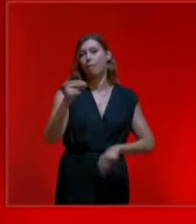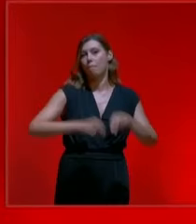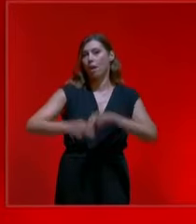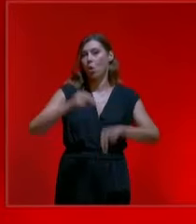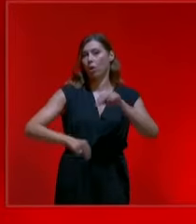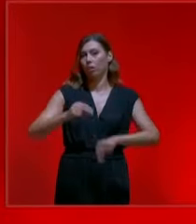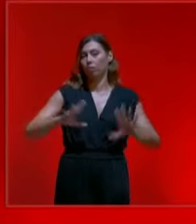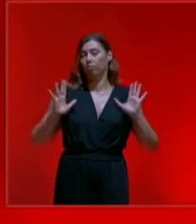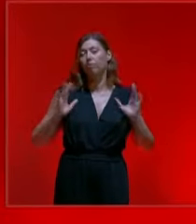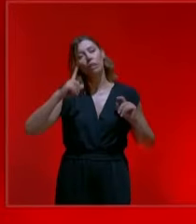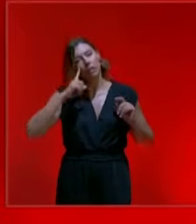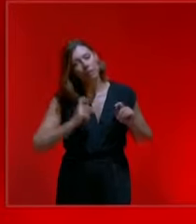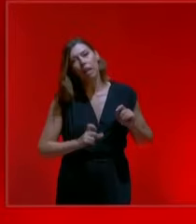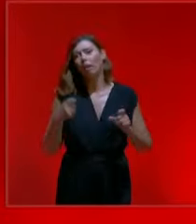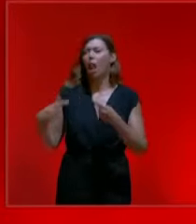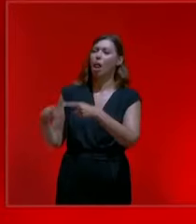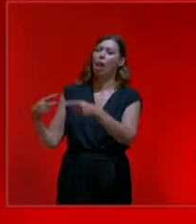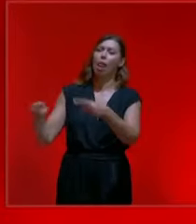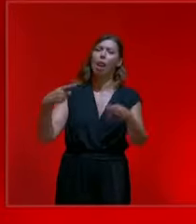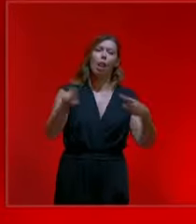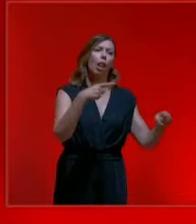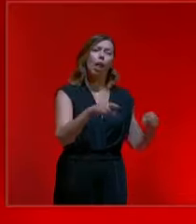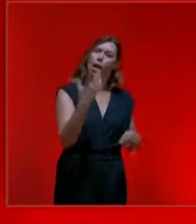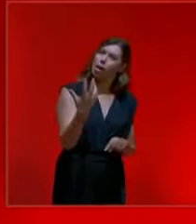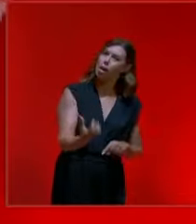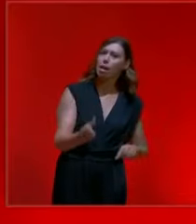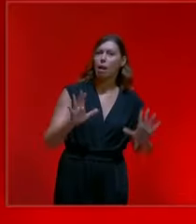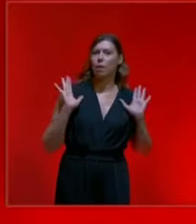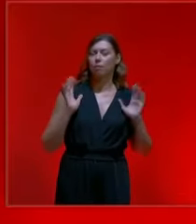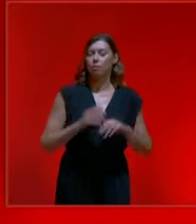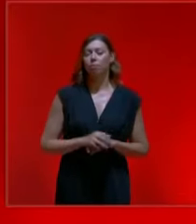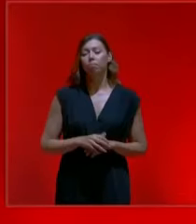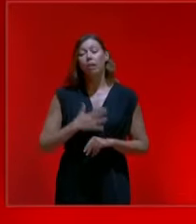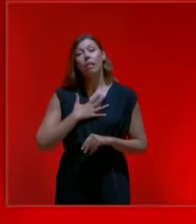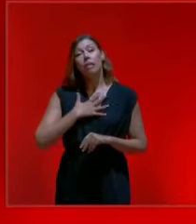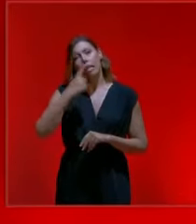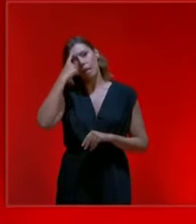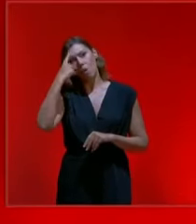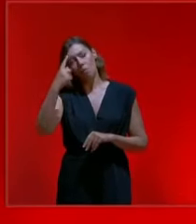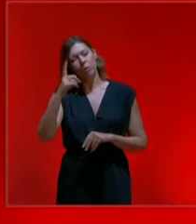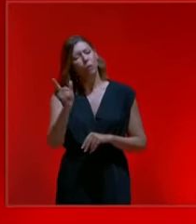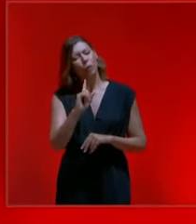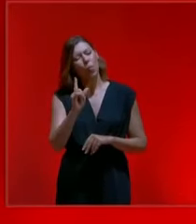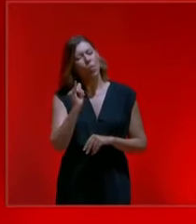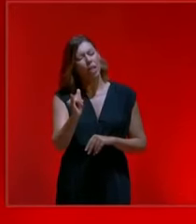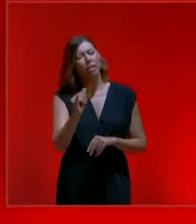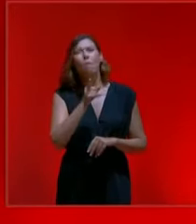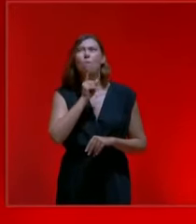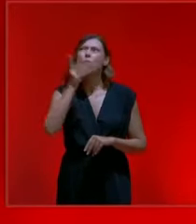προσεγγίσεις. Η άποψή μου είναι ότι δεν αργήσαμε σε σχέση, ας πούμε, με το 2019.